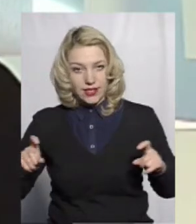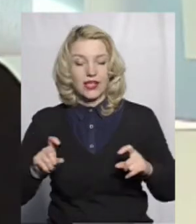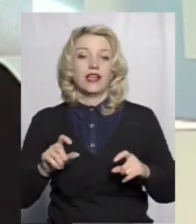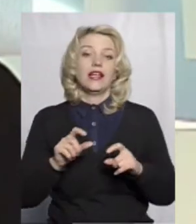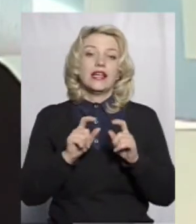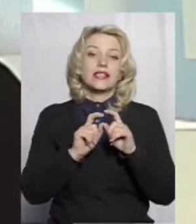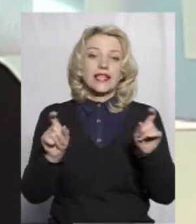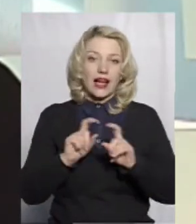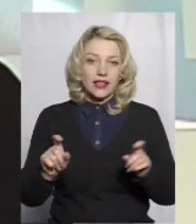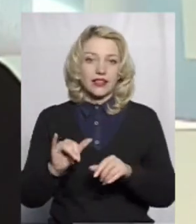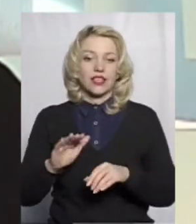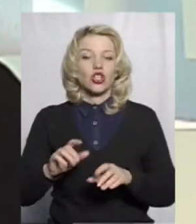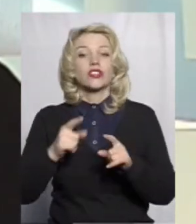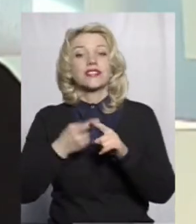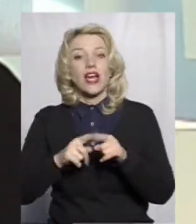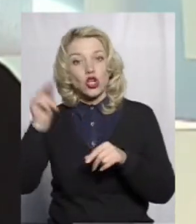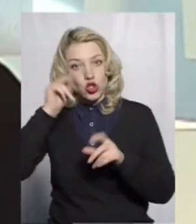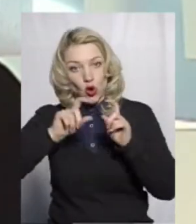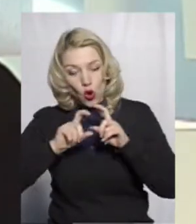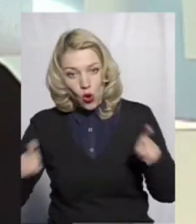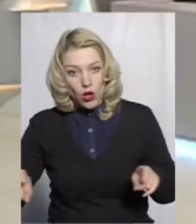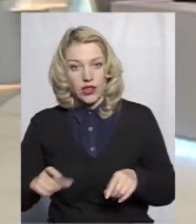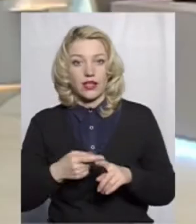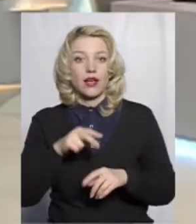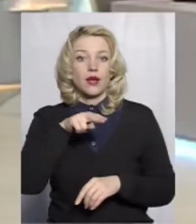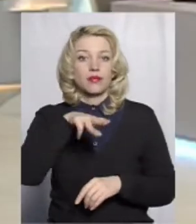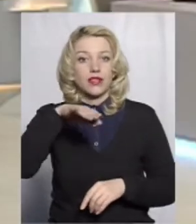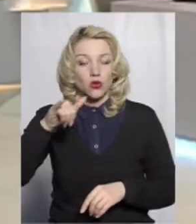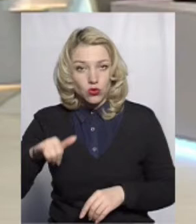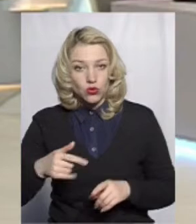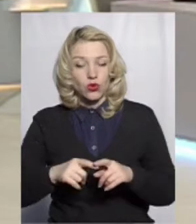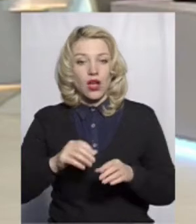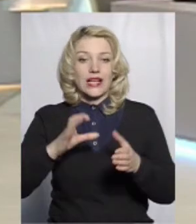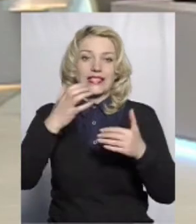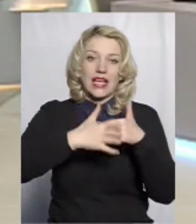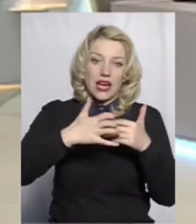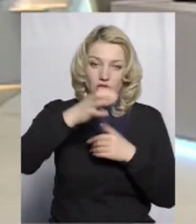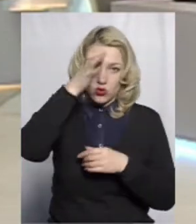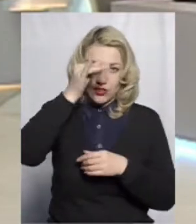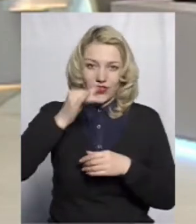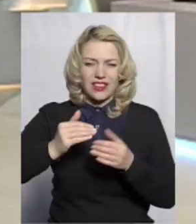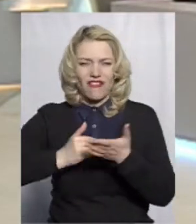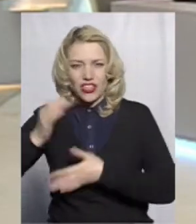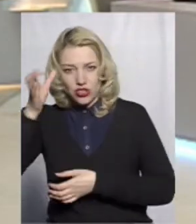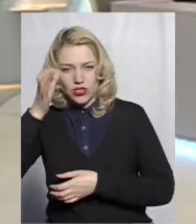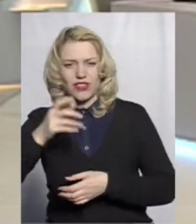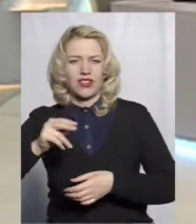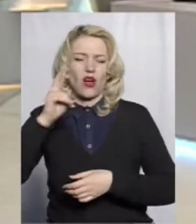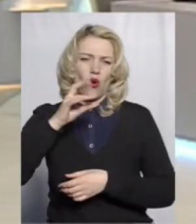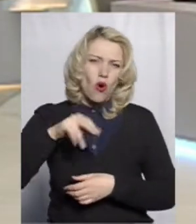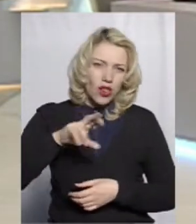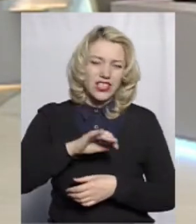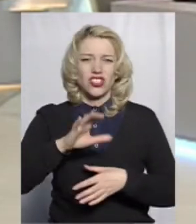школи, це училища, заклади освіти середньої і вищої освіти, училищі, коледжі,